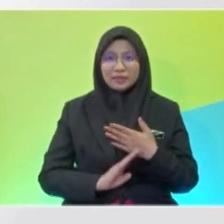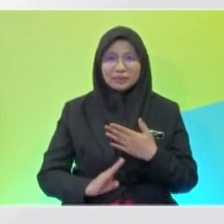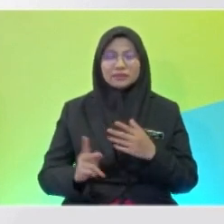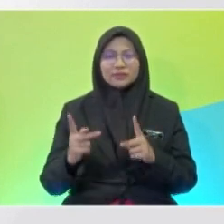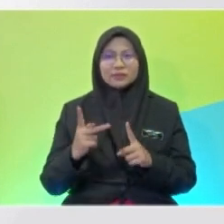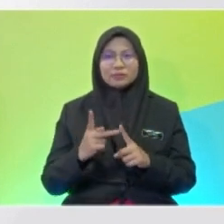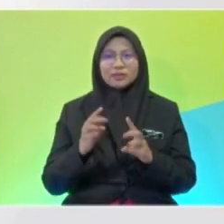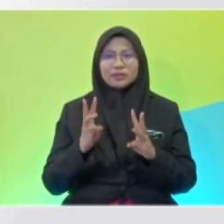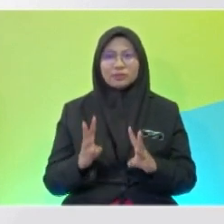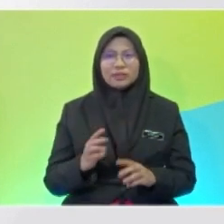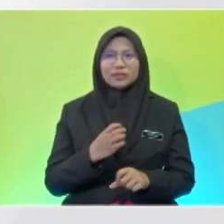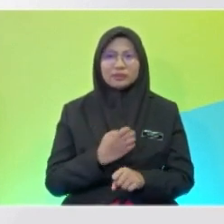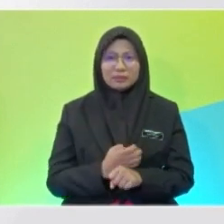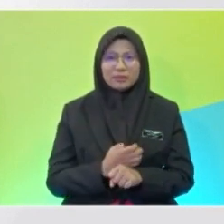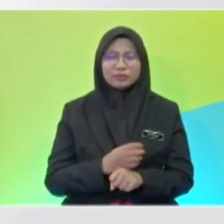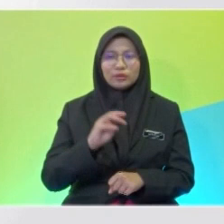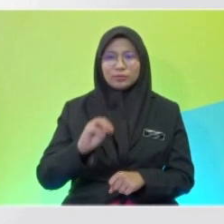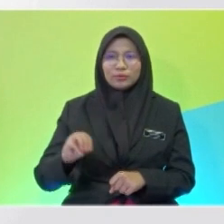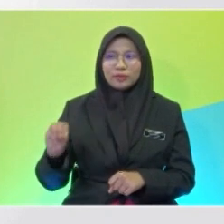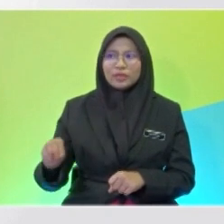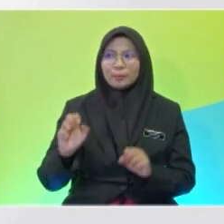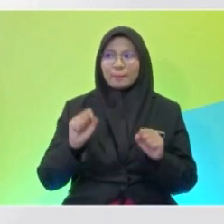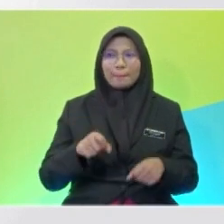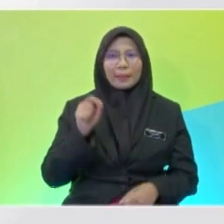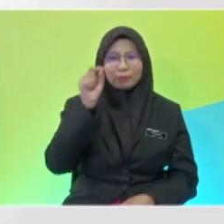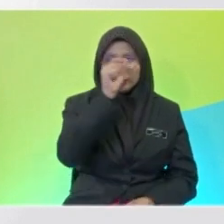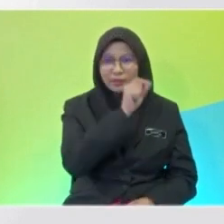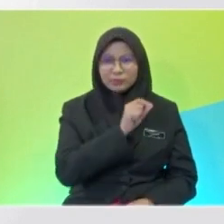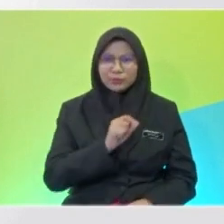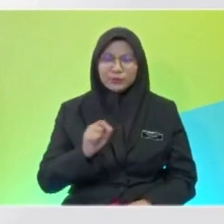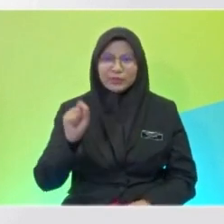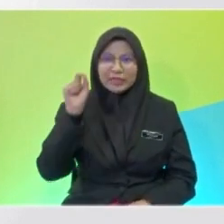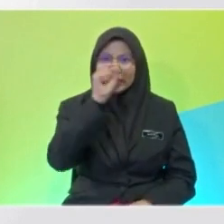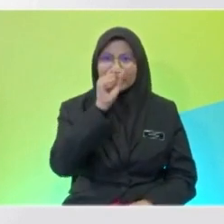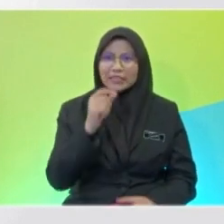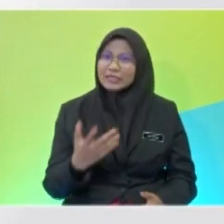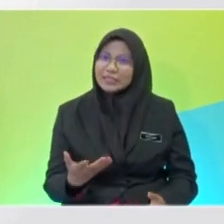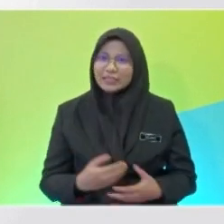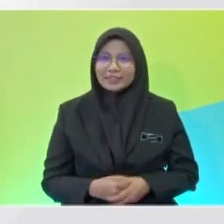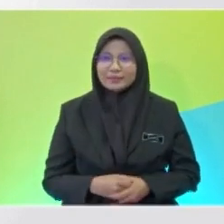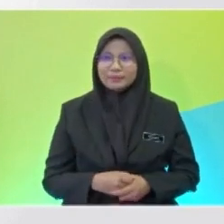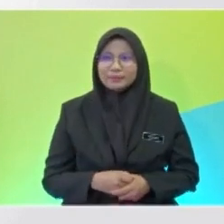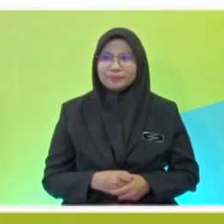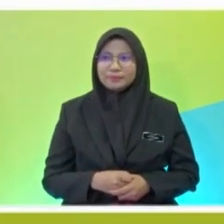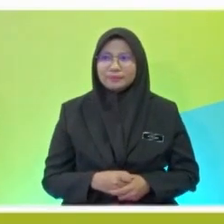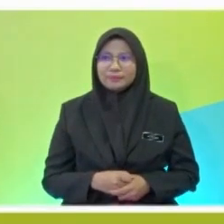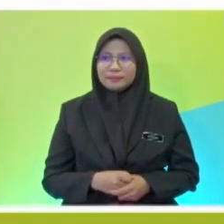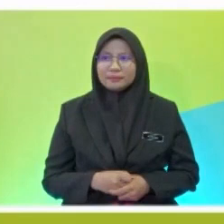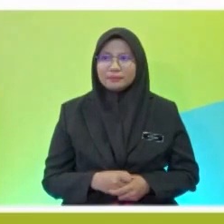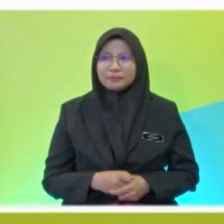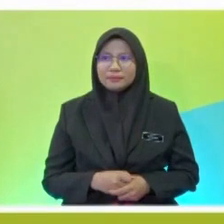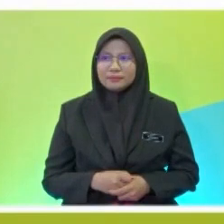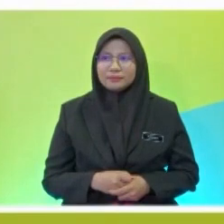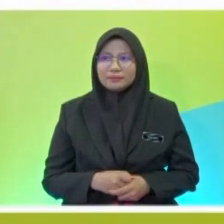yang menggunakan bilik tidur tersebut nah contohnya kita bulat Kenapa di situ daripada grafik tersebut saya nampak seperti terlalu banyak